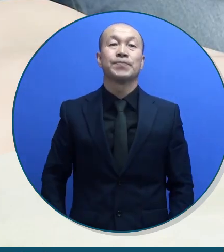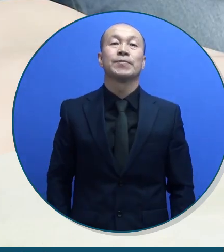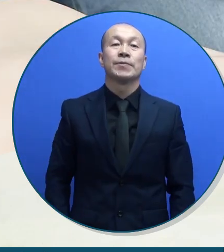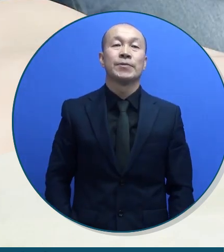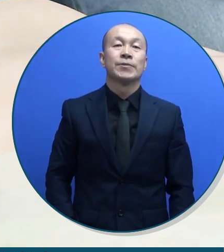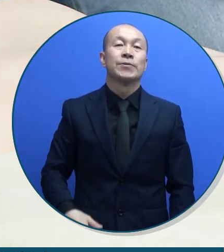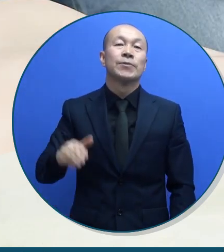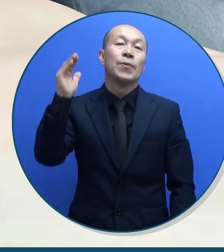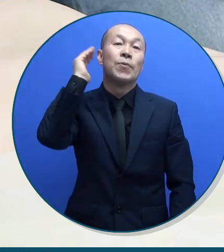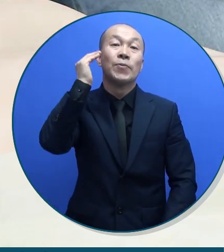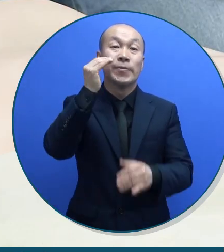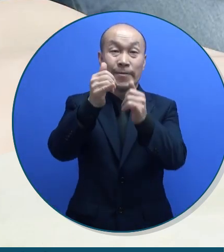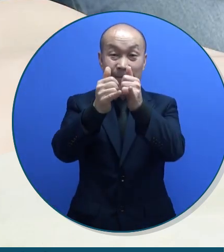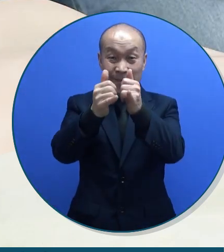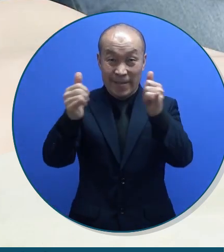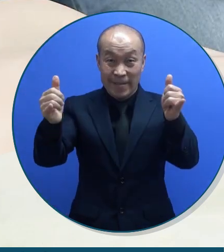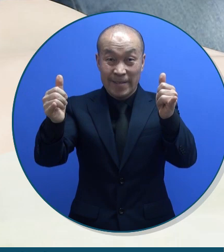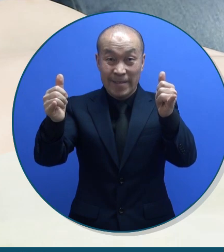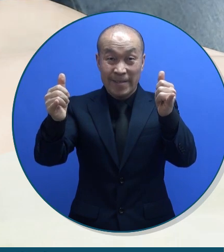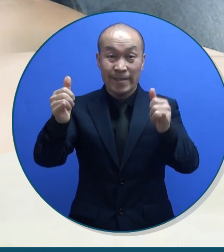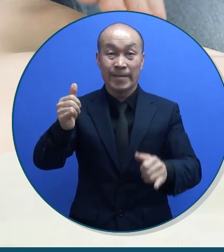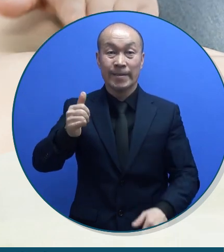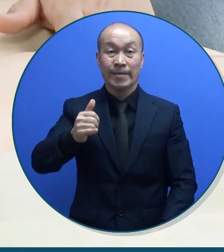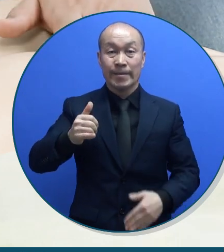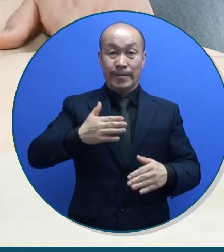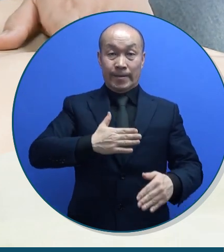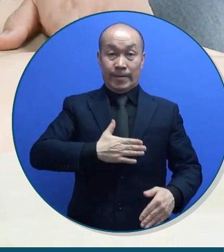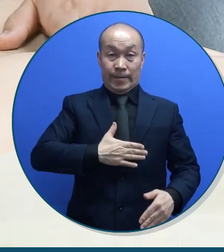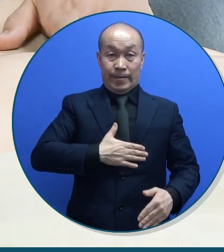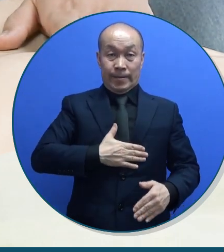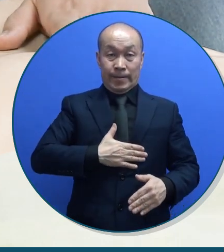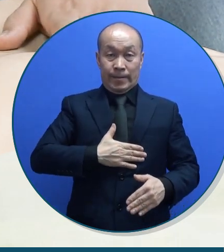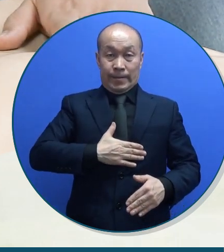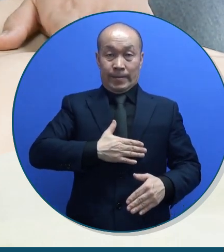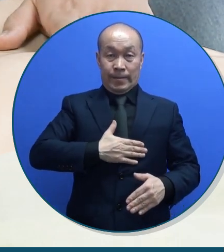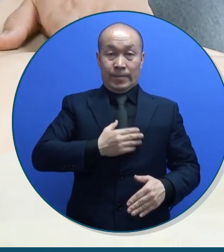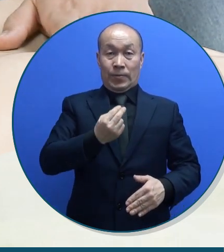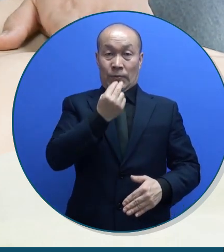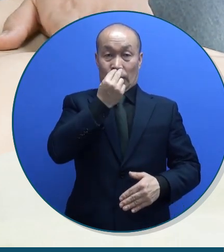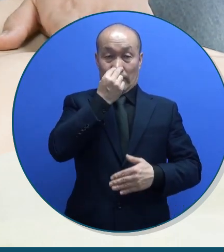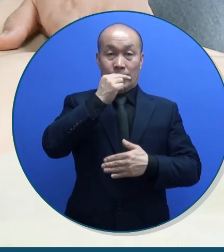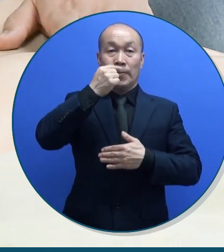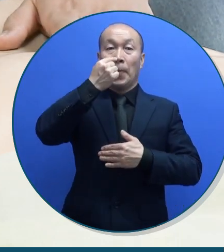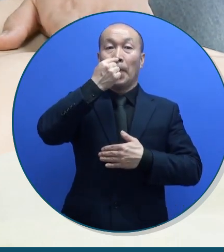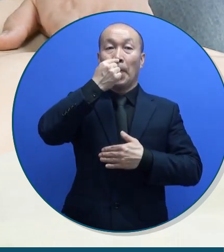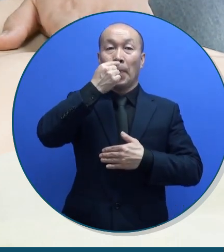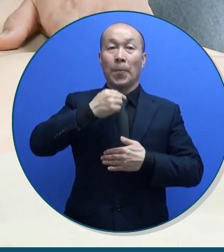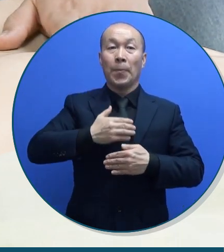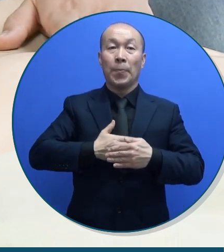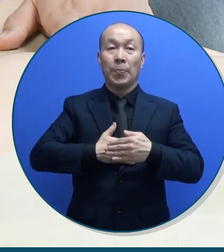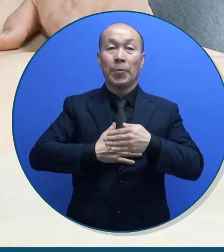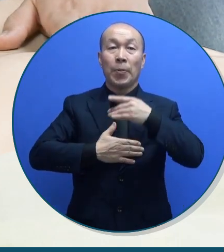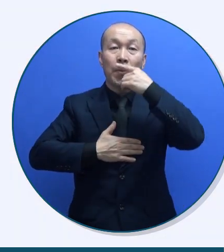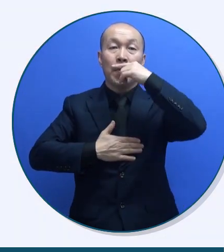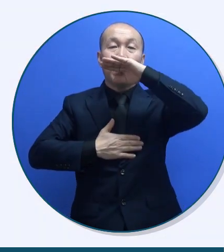청각장애인의 경우 가슴이 호흡에 따라 움직이는지를 보거나 손등을 코와 가슴에 두고 느껴볼 수